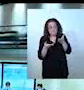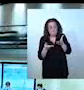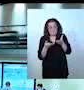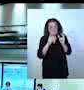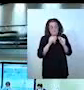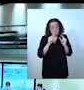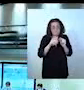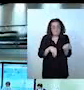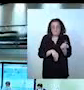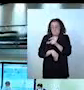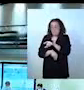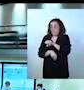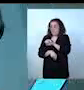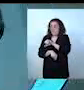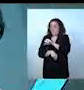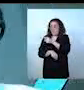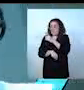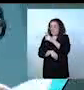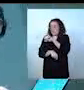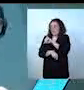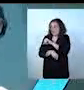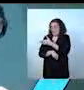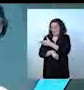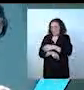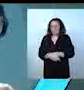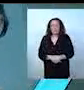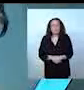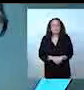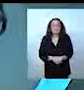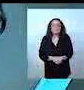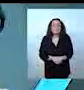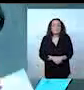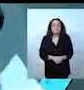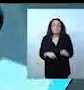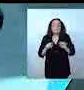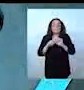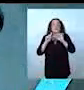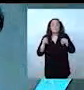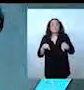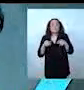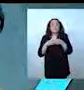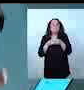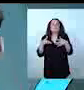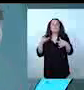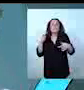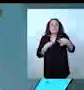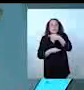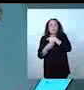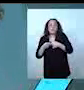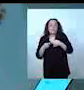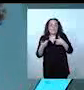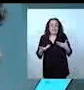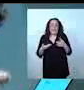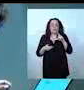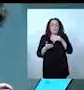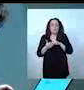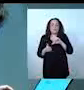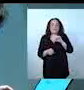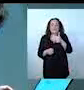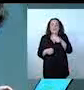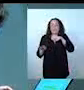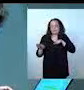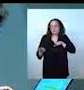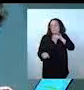Très rapidement, je voulais quand même rappeler que le budget consacré au développement économique sera en augmentation pour cette année 2021. Ça nous paraissait